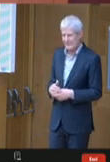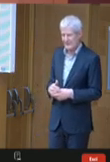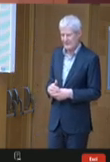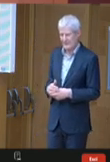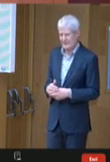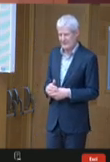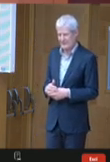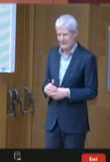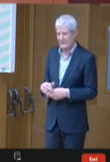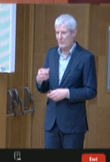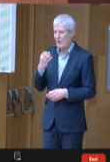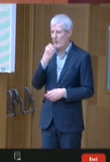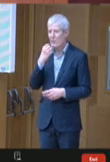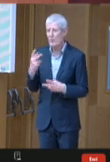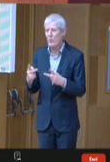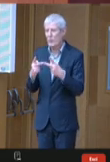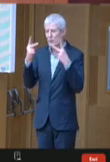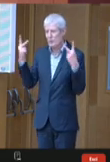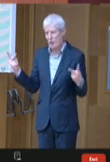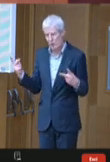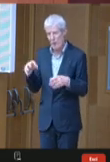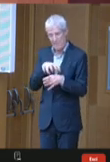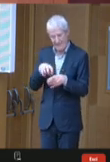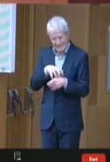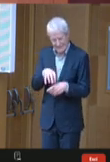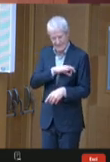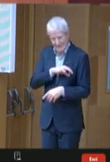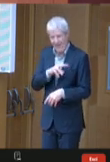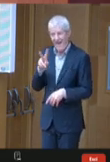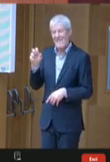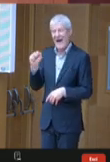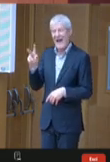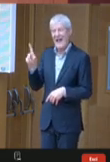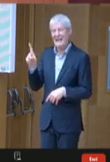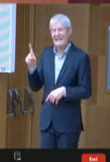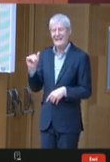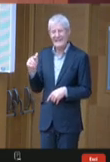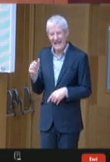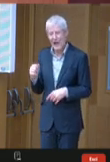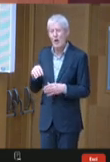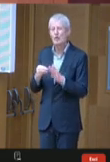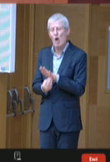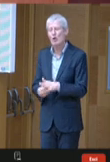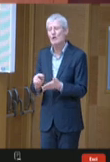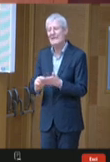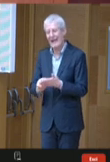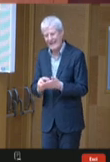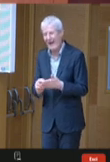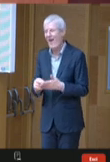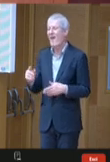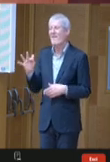Grazie. Buongiorno Ministro Locatelli, buongiorno Ministro Valditara, Sottosegretario, buongiorno Frassinetti, e